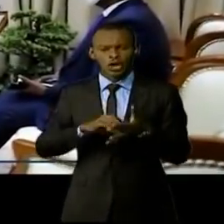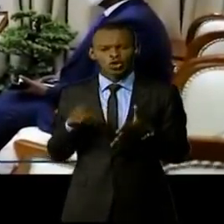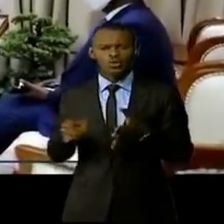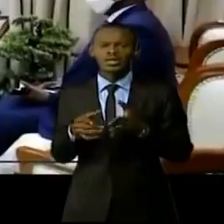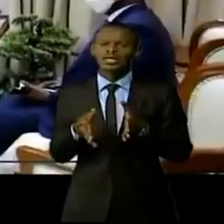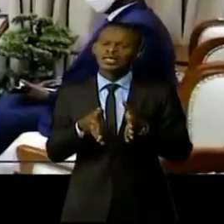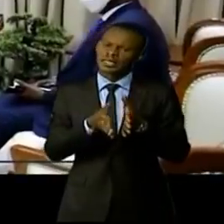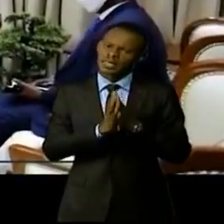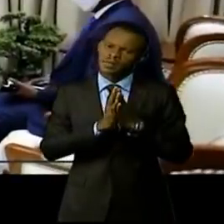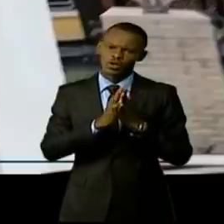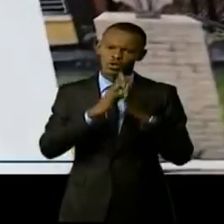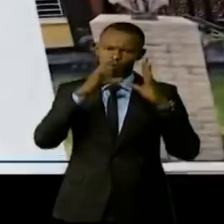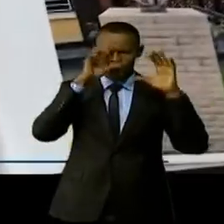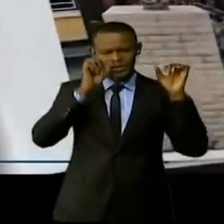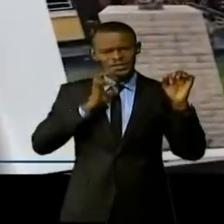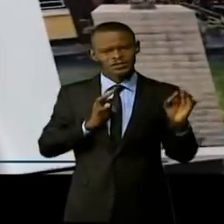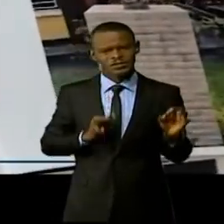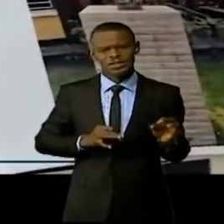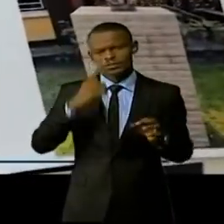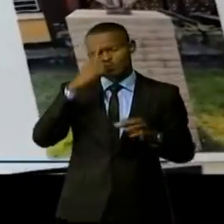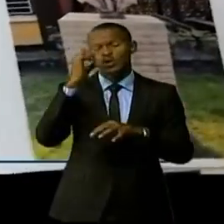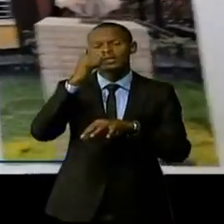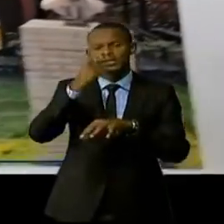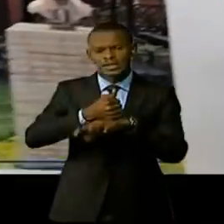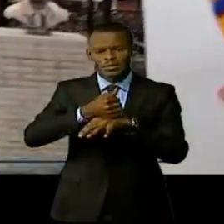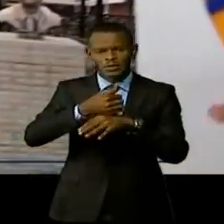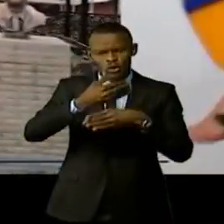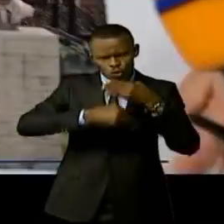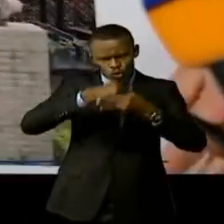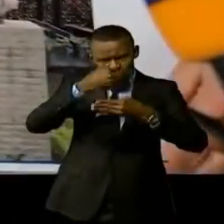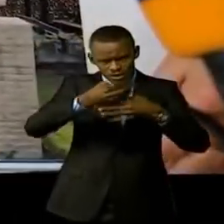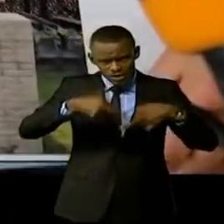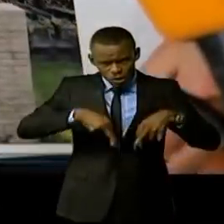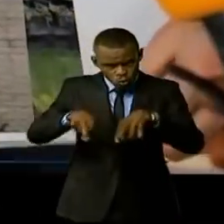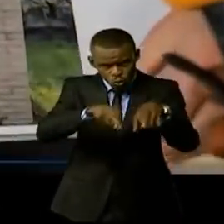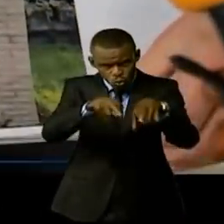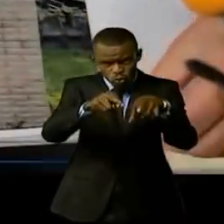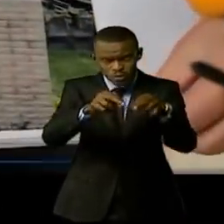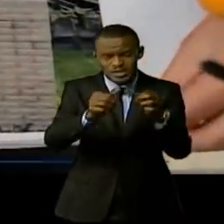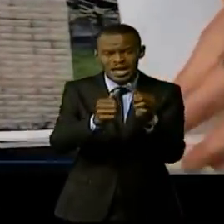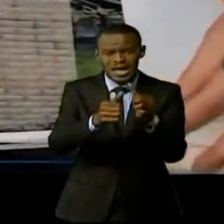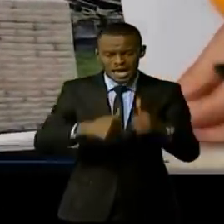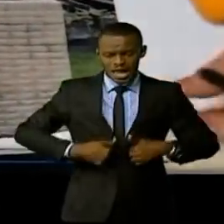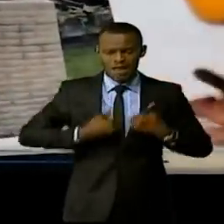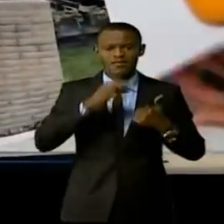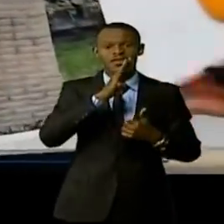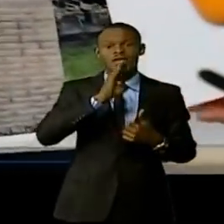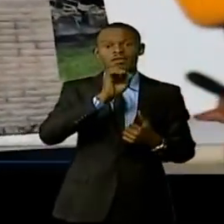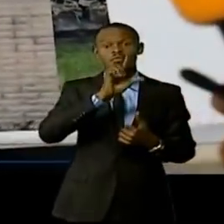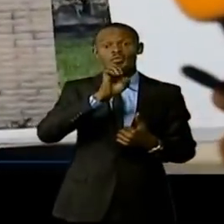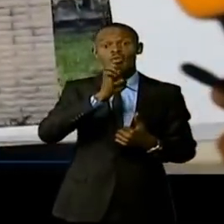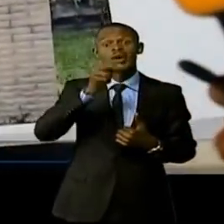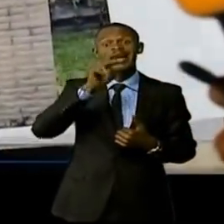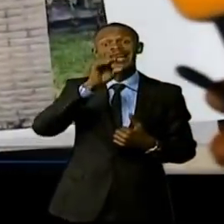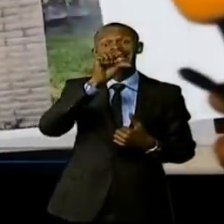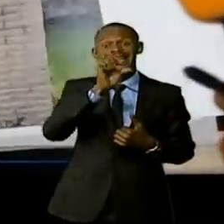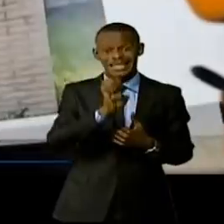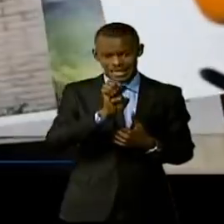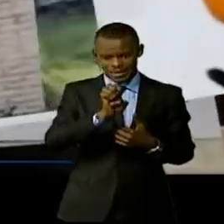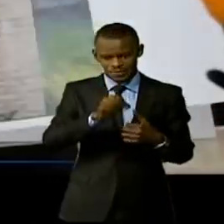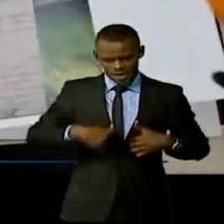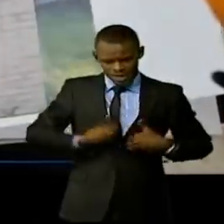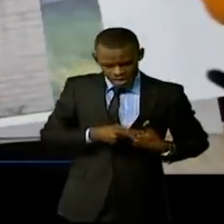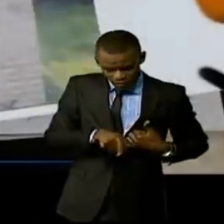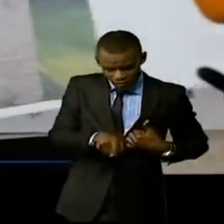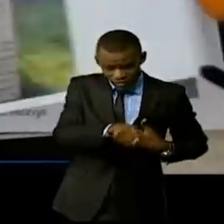Massina, conduisant vers l'hôpital Roi Baudouin qui vient d'être modernisé après des grands travaux de